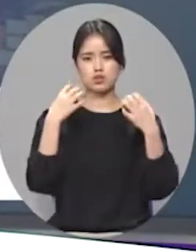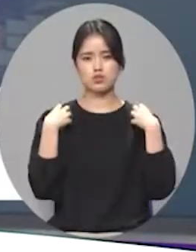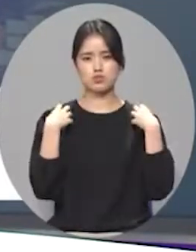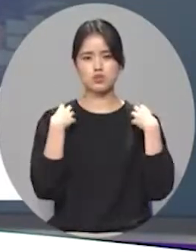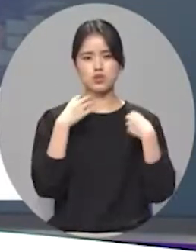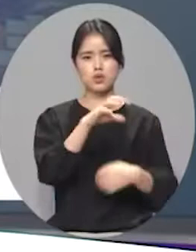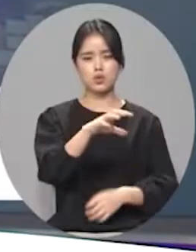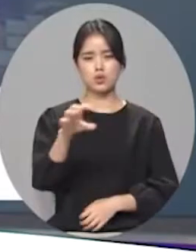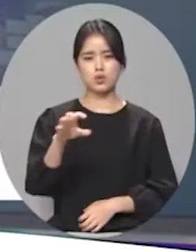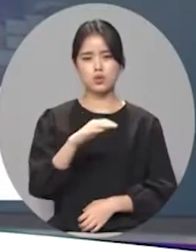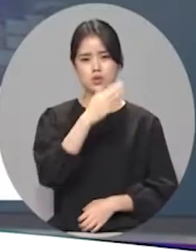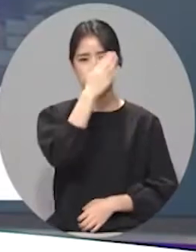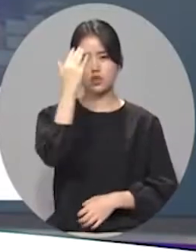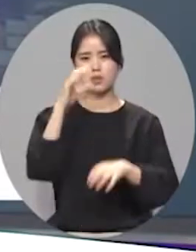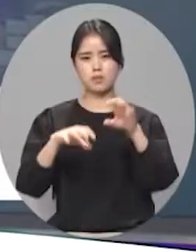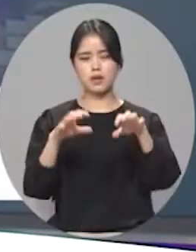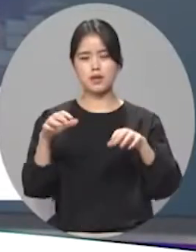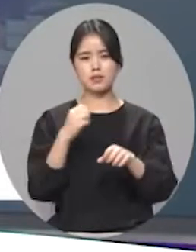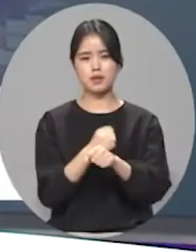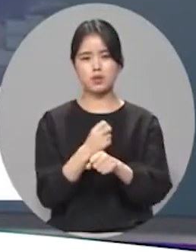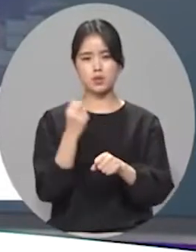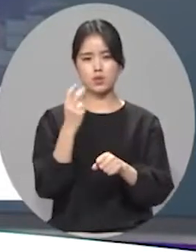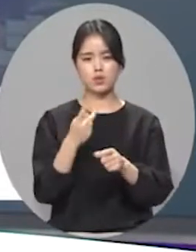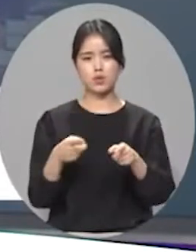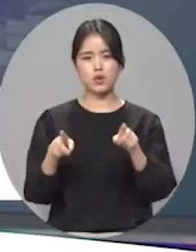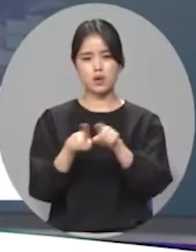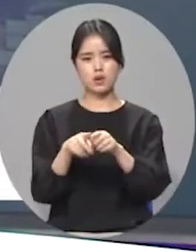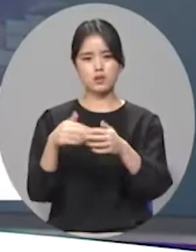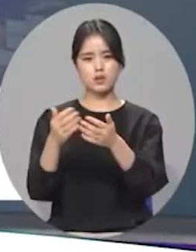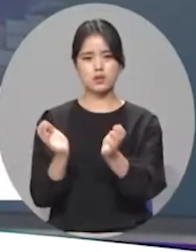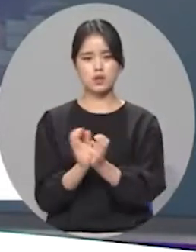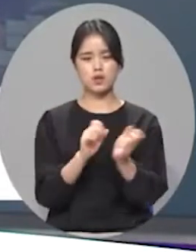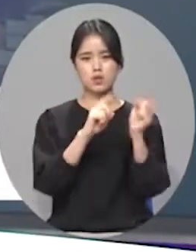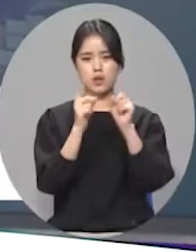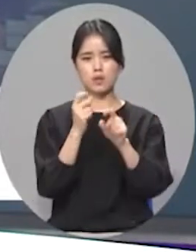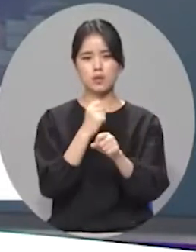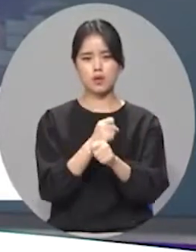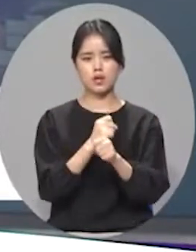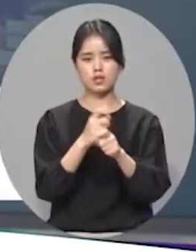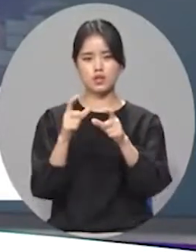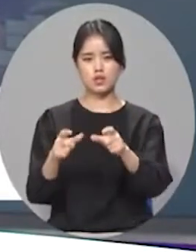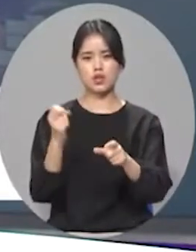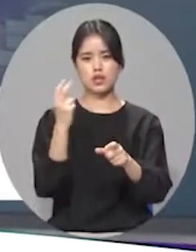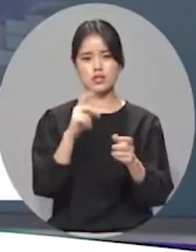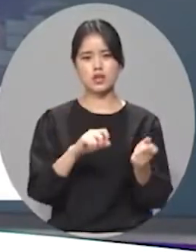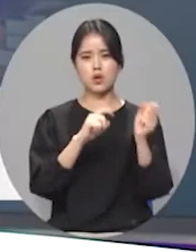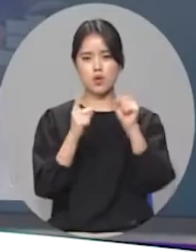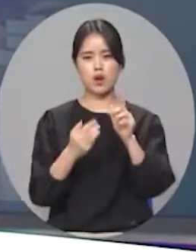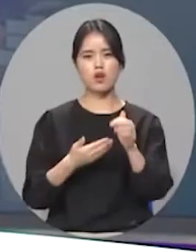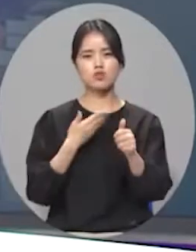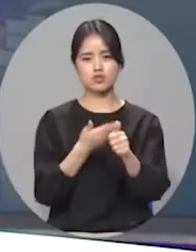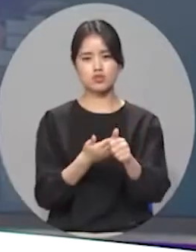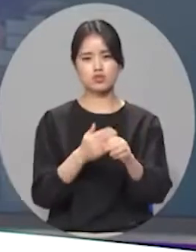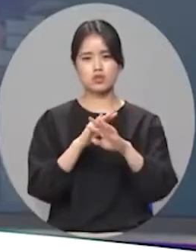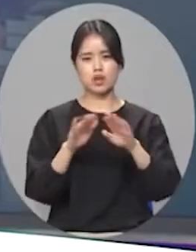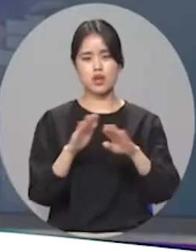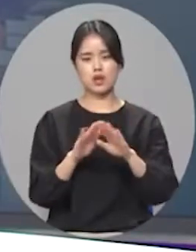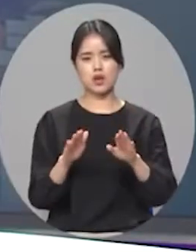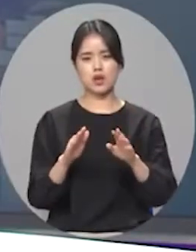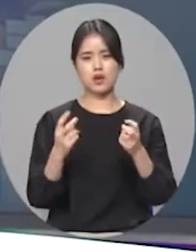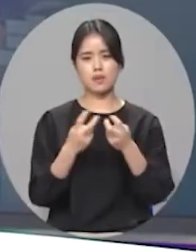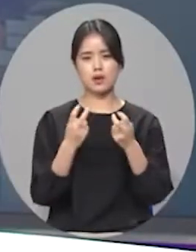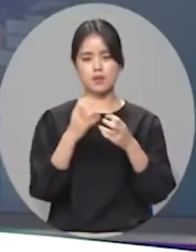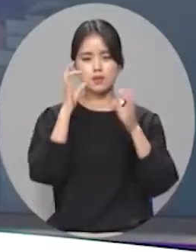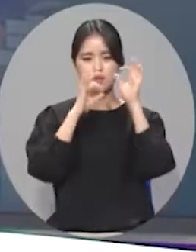각지에 청년 마을을 조성하고 또 공동체를 회복시켜서 지역에 다시 활력을 주는 해결책을 모색하고 있다고 합니다.